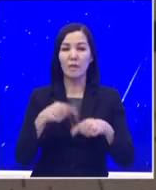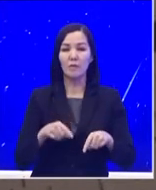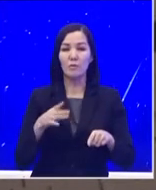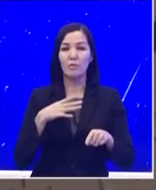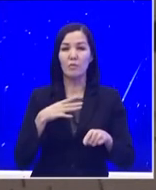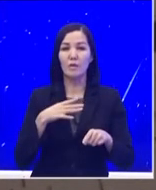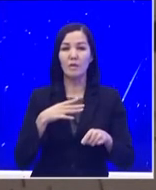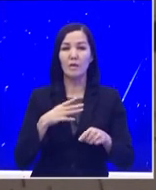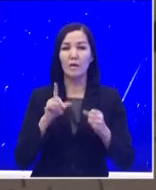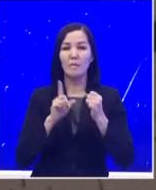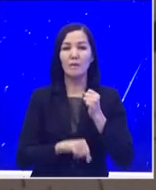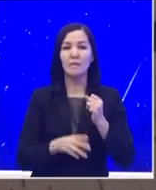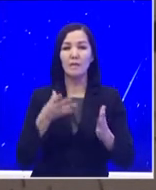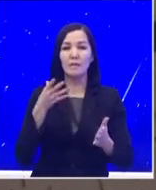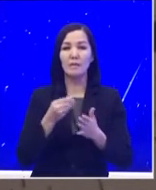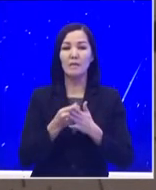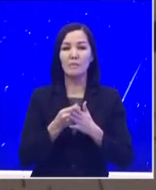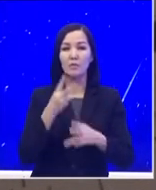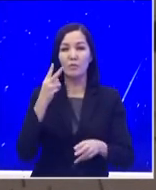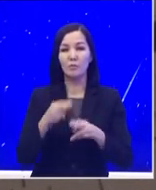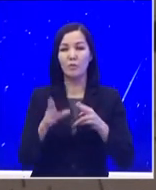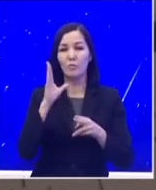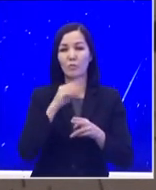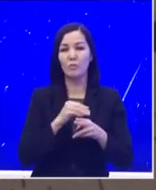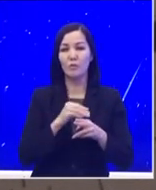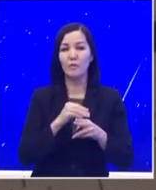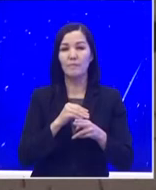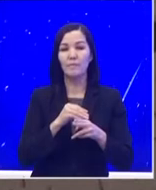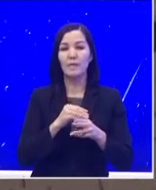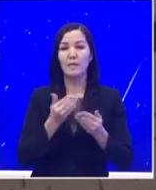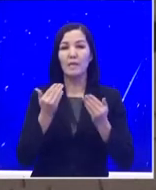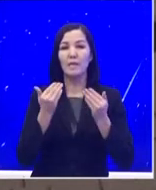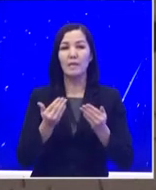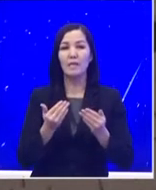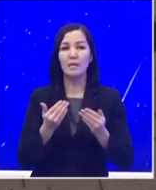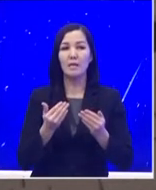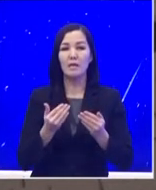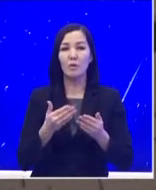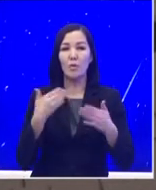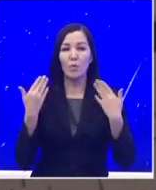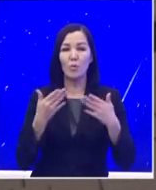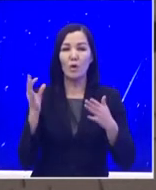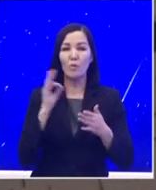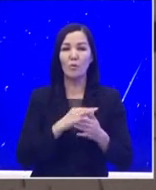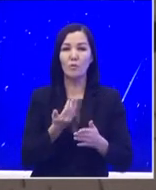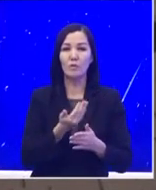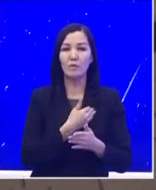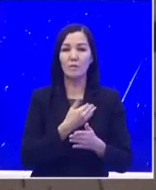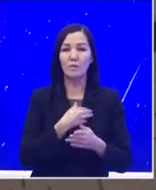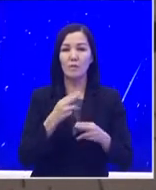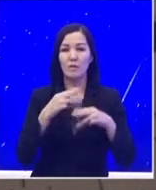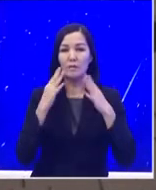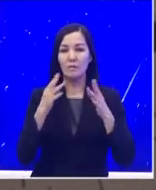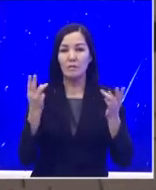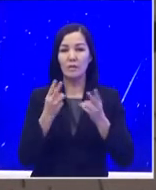соңғы салымшының ақша жоғалтуымен аяқталатынын ескеру қажет. Мамандар оңай олжаз деп, опық жеп қалмауды қаперге